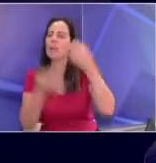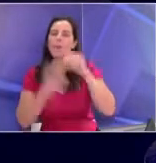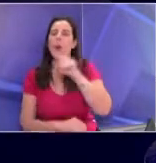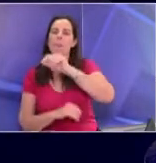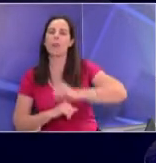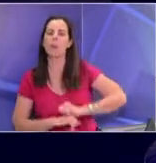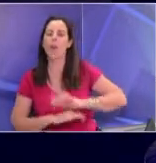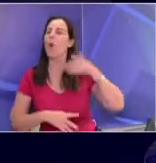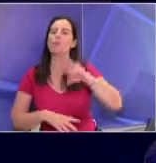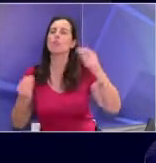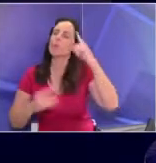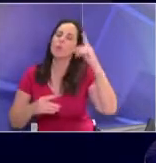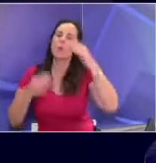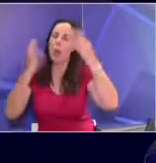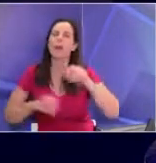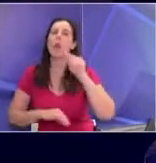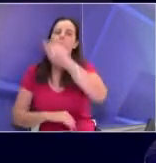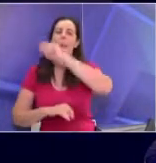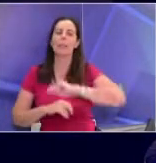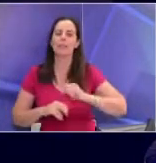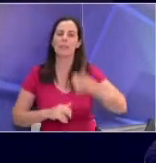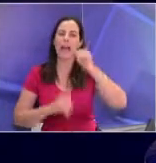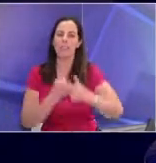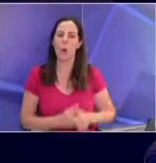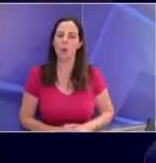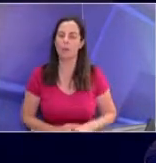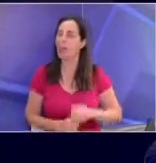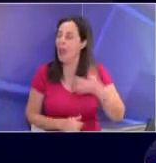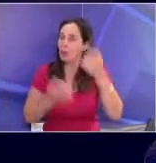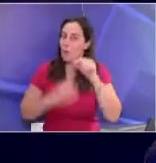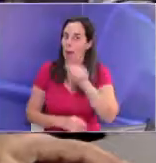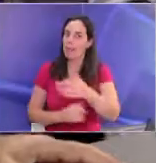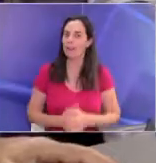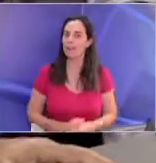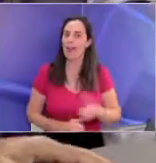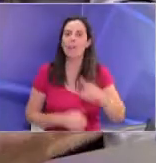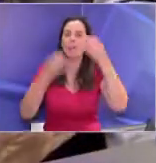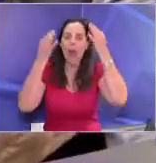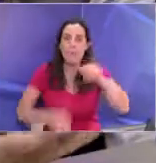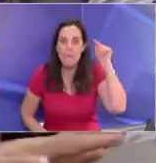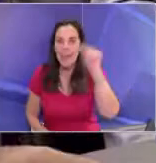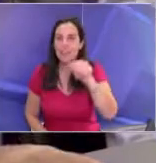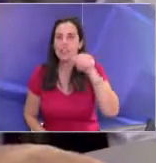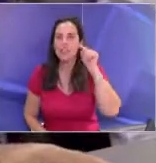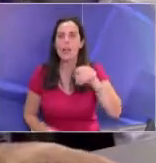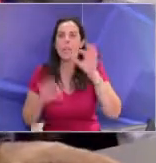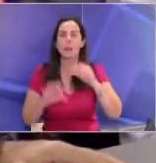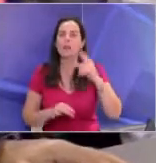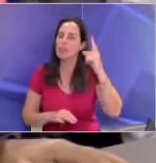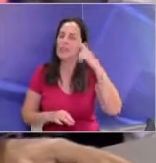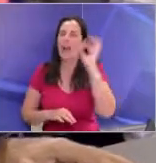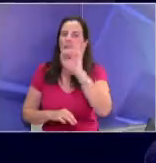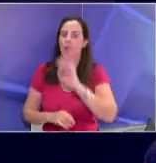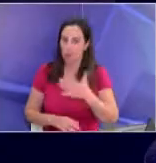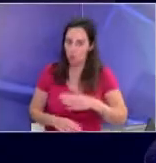אותה? בתור דוברת... למה אתה לא מכבד אותה? אני אענה לך ברצינות. אני מנכ"ל... למה אתה לא מכבד אותה שהיא לך עמדה עקרונית? בבקשה,